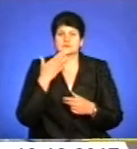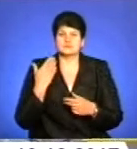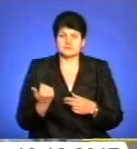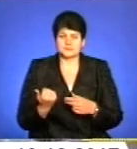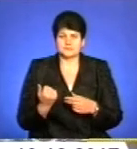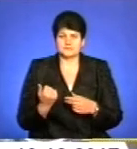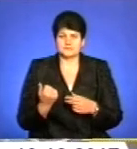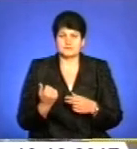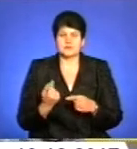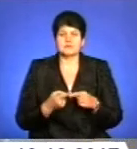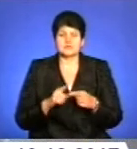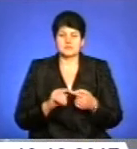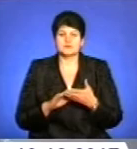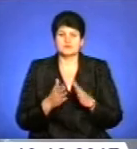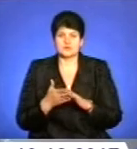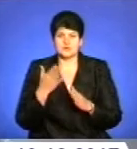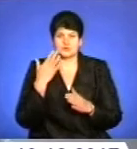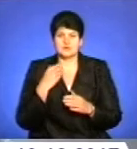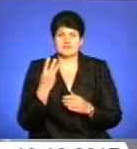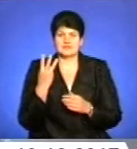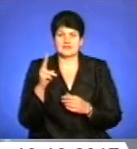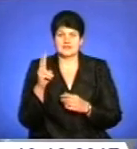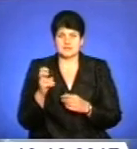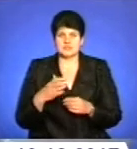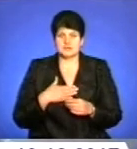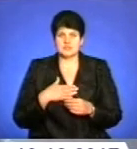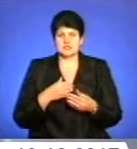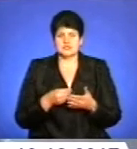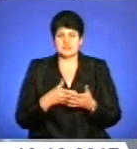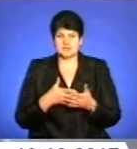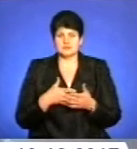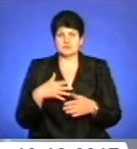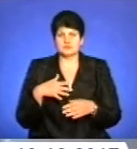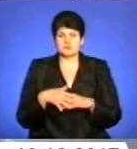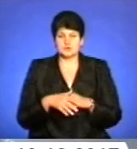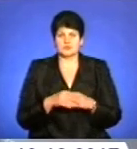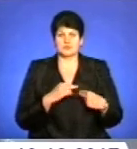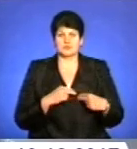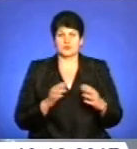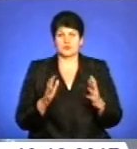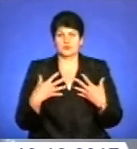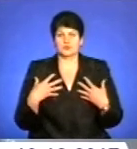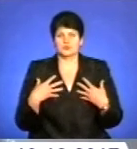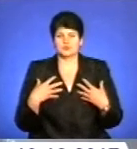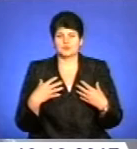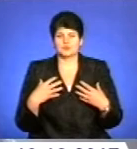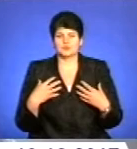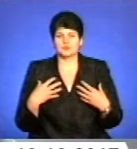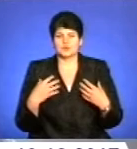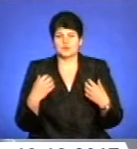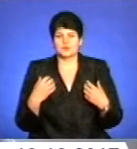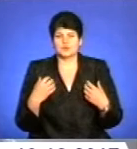при такій ситуації, коли цих 3200 про наших стінах, то звичайно, що працівники охорони здоров'я знаходяться в такому критичному